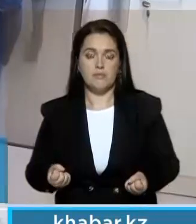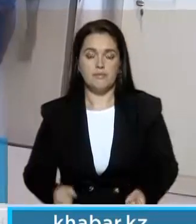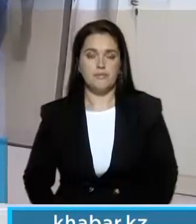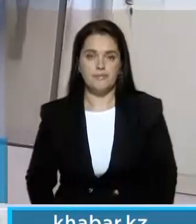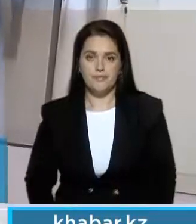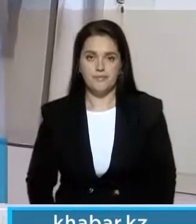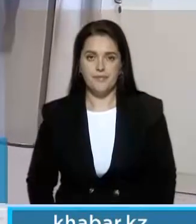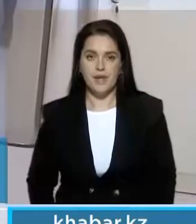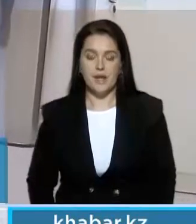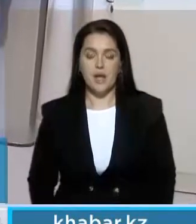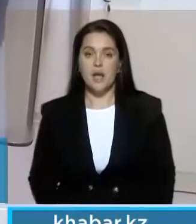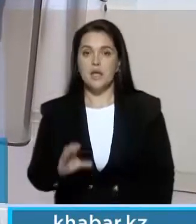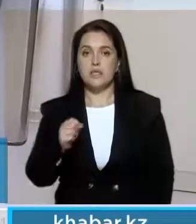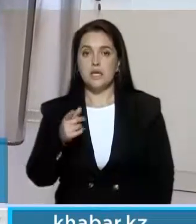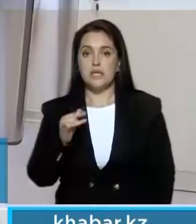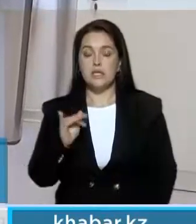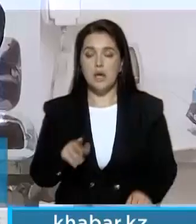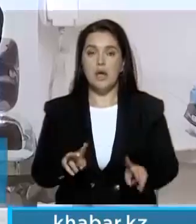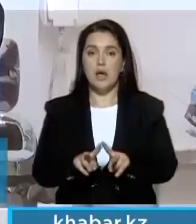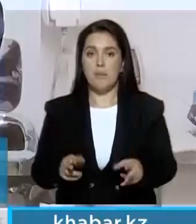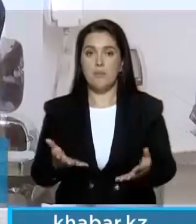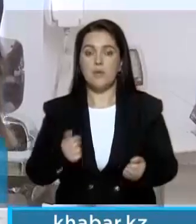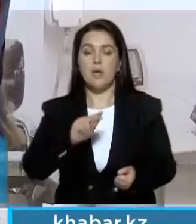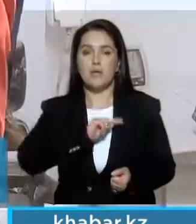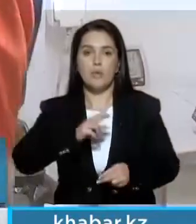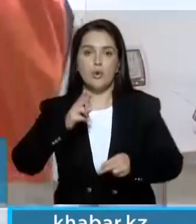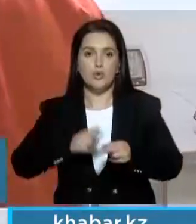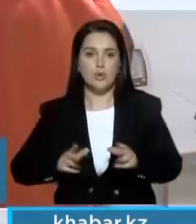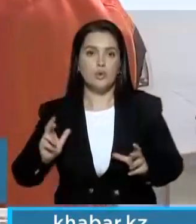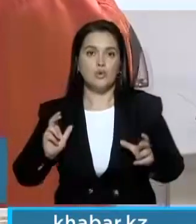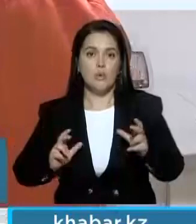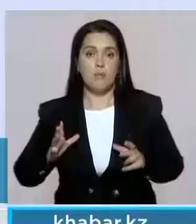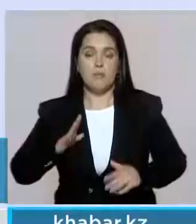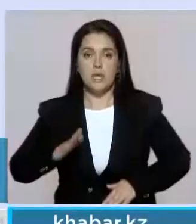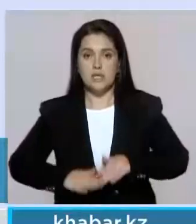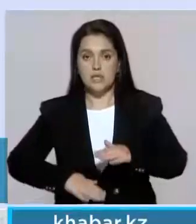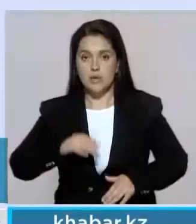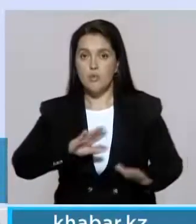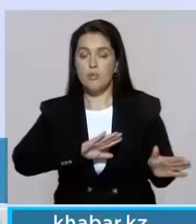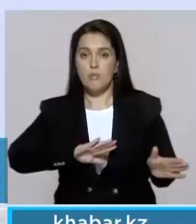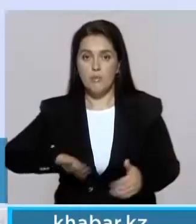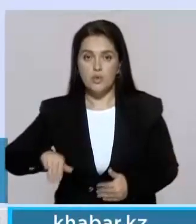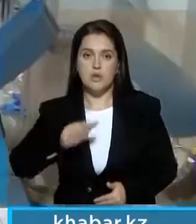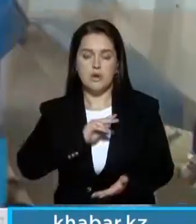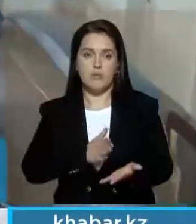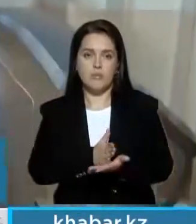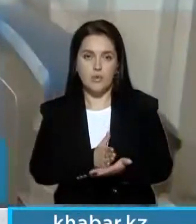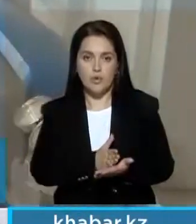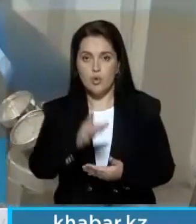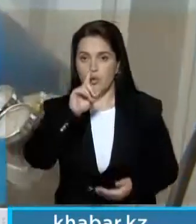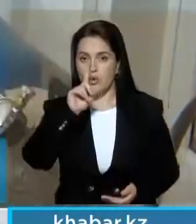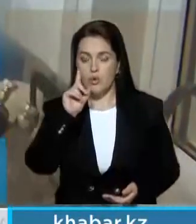работать. Назерге Сагындык также приняли на работу после окончания университета, была стажером. После, проработав больше года инженером